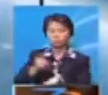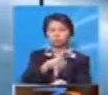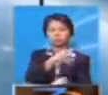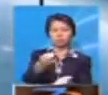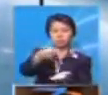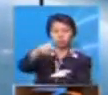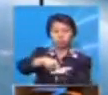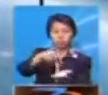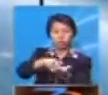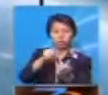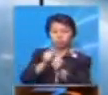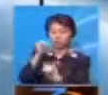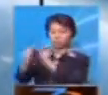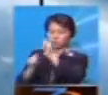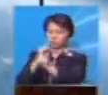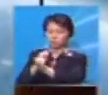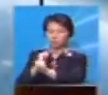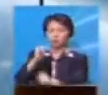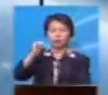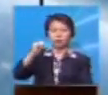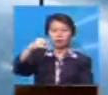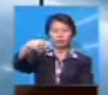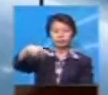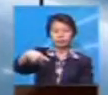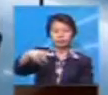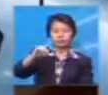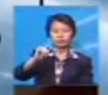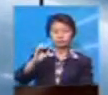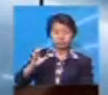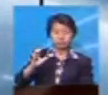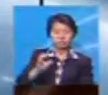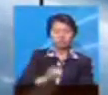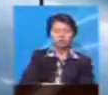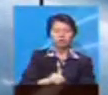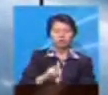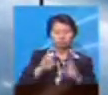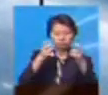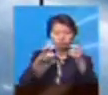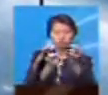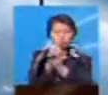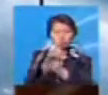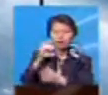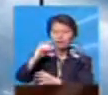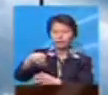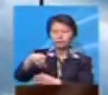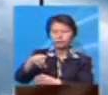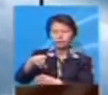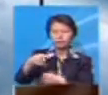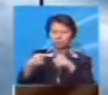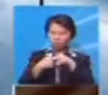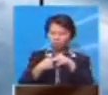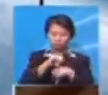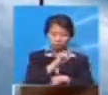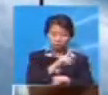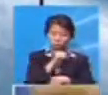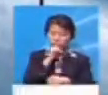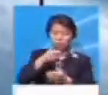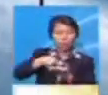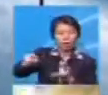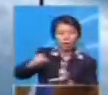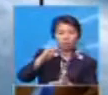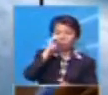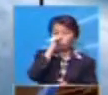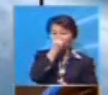hutang dengan International Petroleum Investment Corporation IPIC. Isu timbul apabila IPIC mendakwa 1MDB tidak membayar